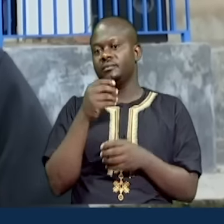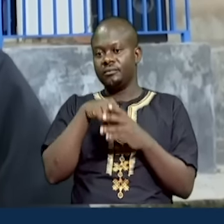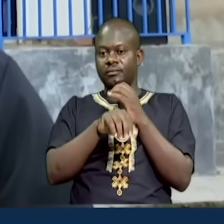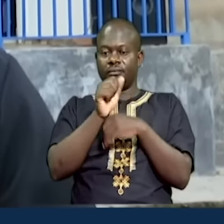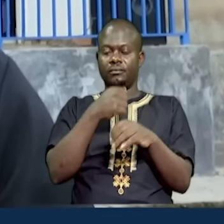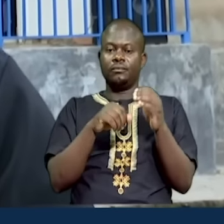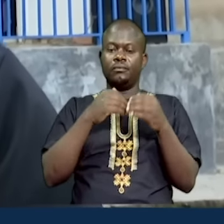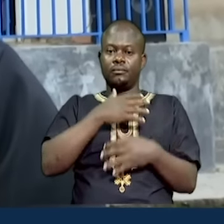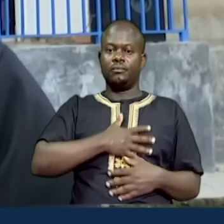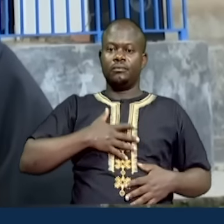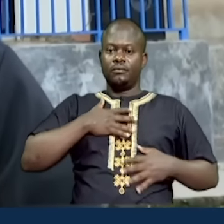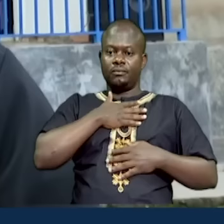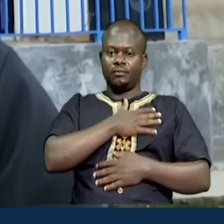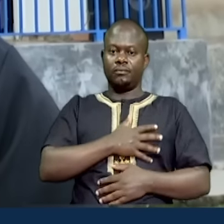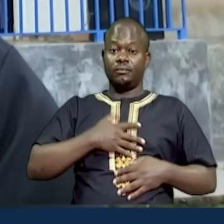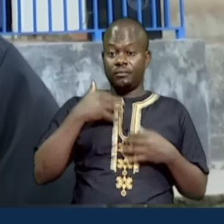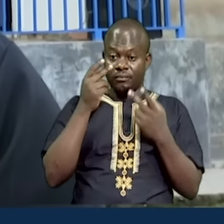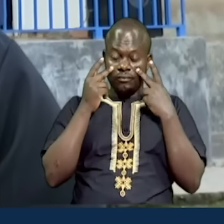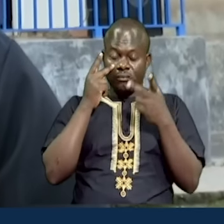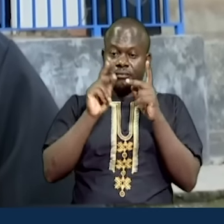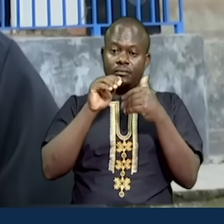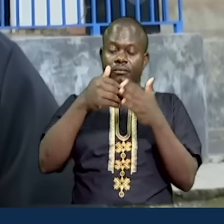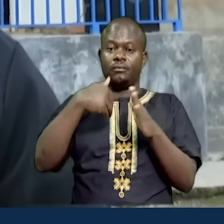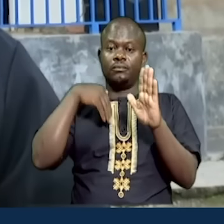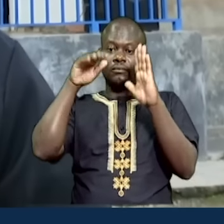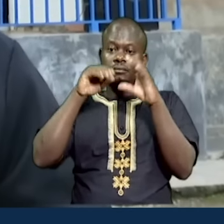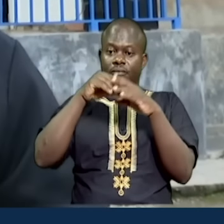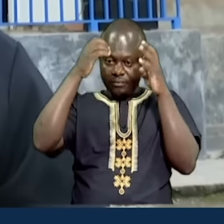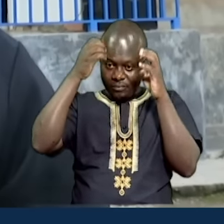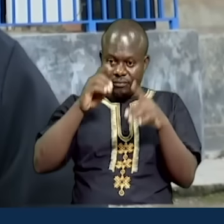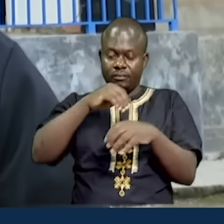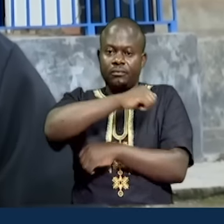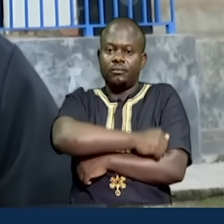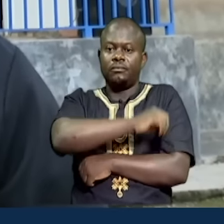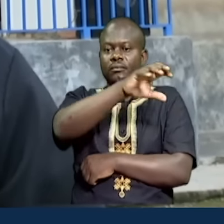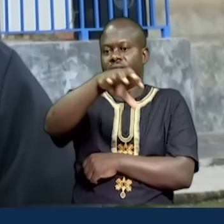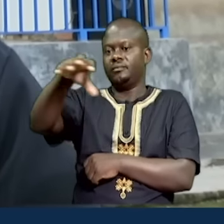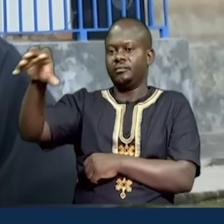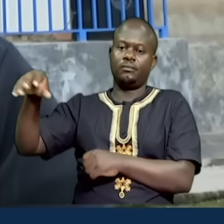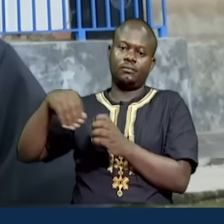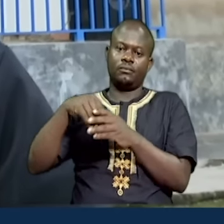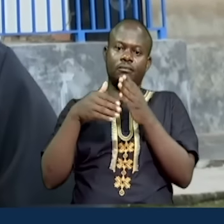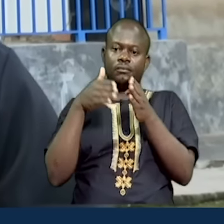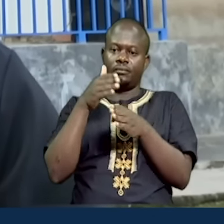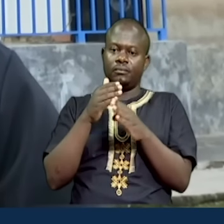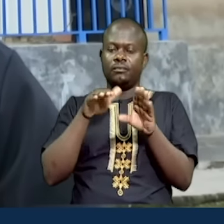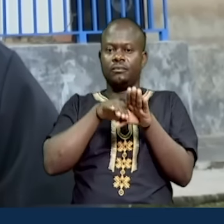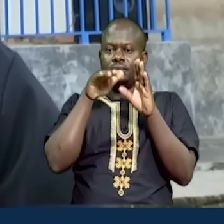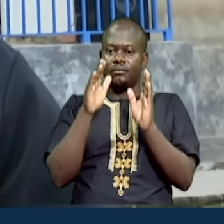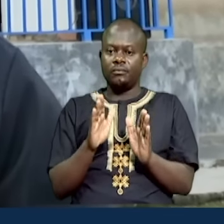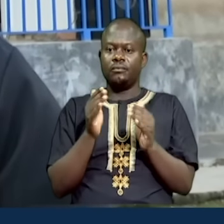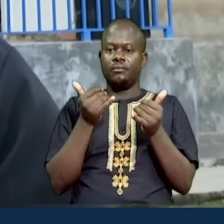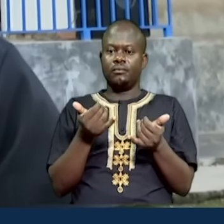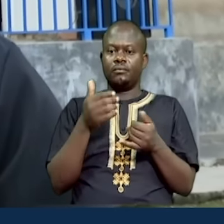remezo byo kwidagadura ubona abaturage bagira uruhare rukomeye mu bijyanye n'uburezi amashuri hirya no hino abaturage bagiye bubaka abanyamuryango rero